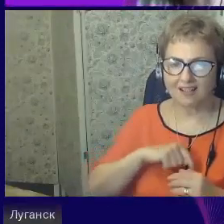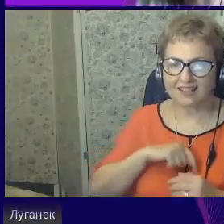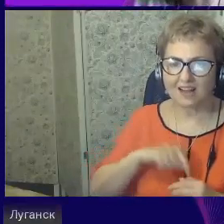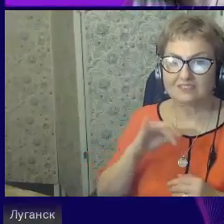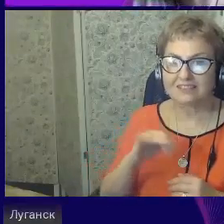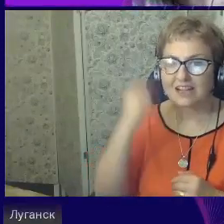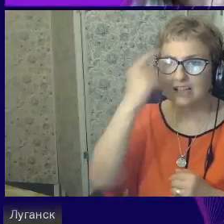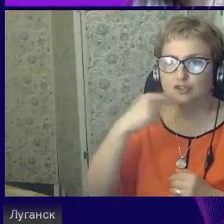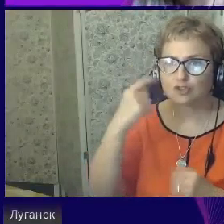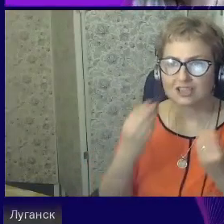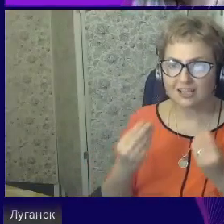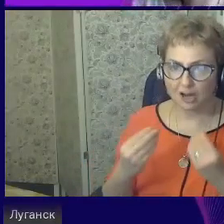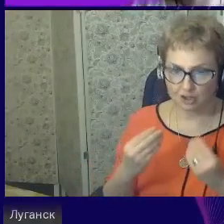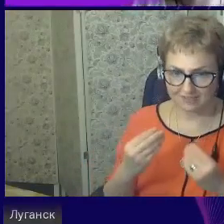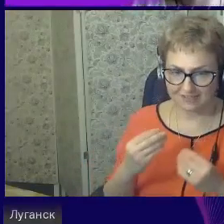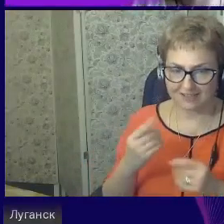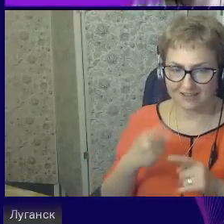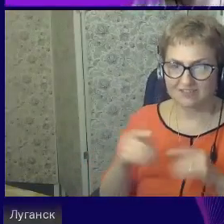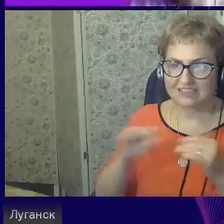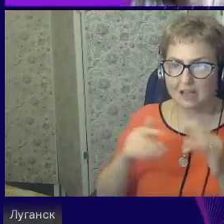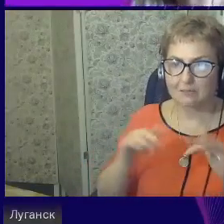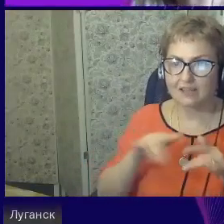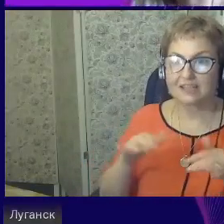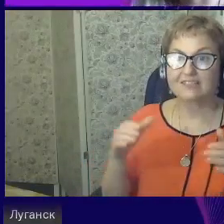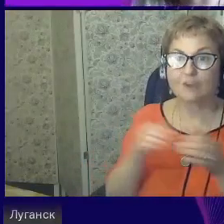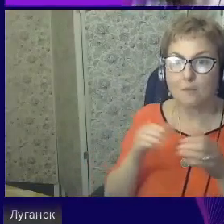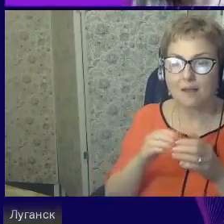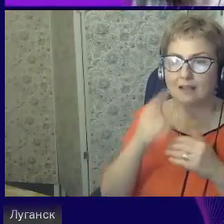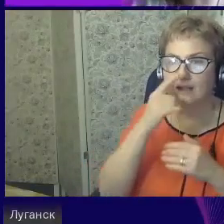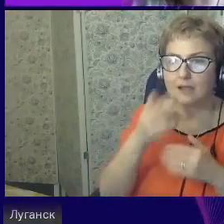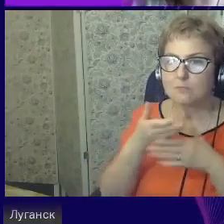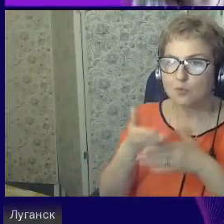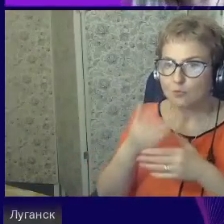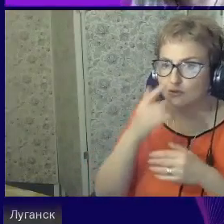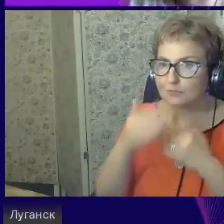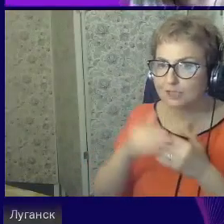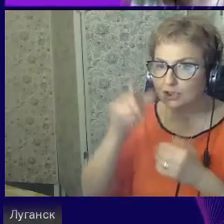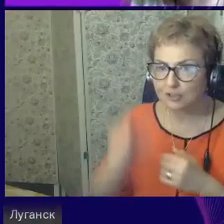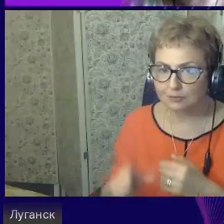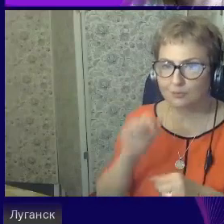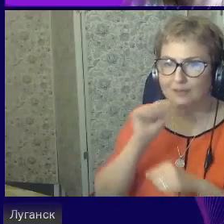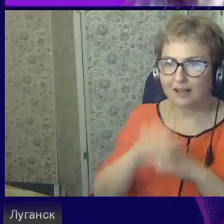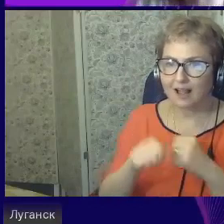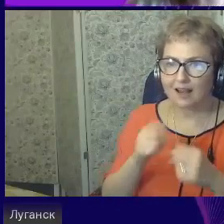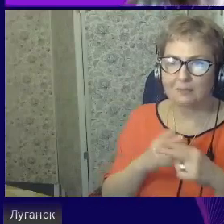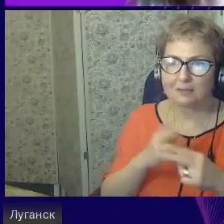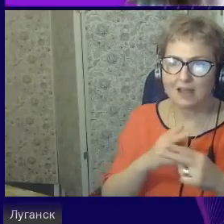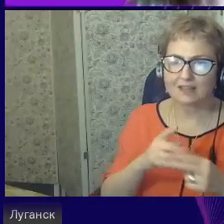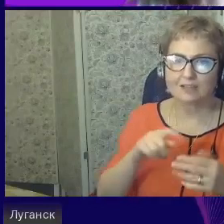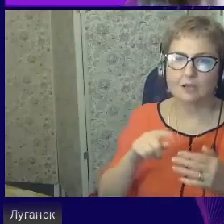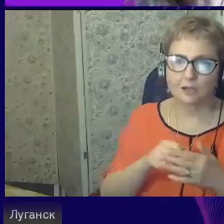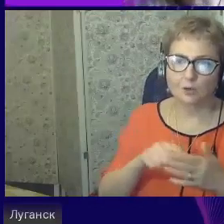и личностных качеств. То есть взаимодействие в команде, помощь ближнему своему, вот, преодоление препятствий, упорство в